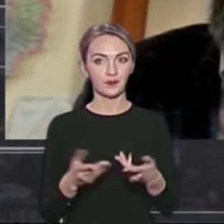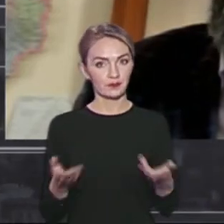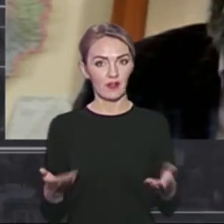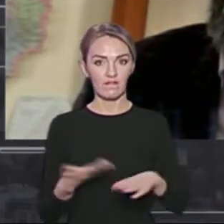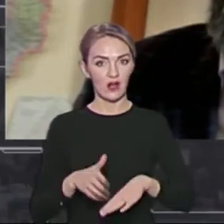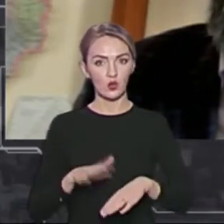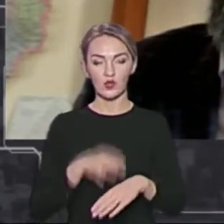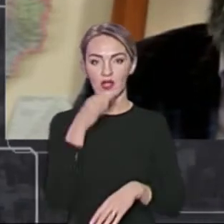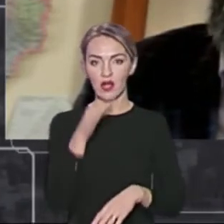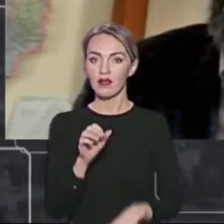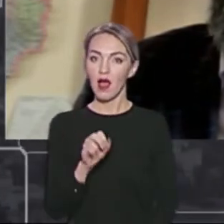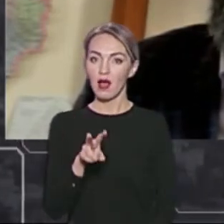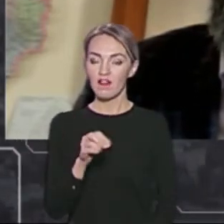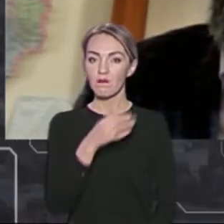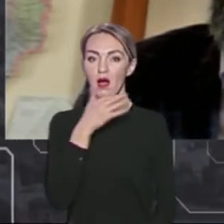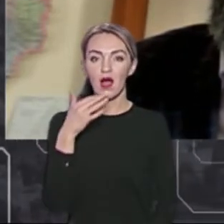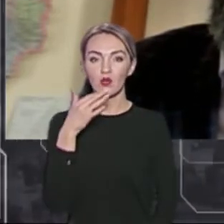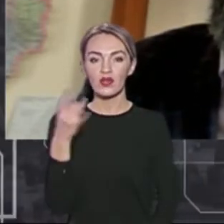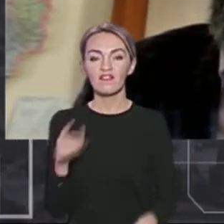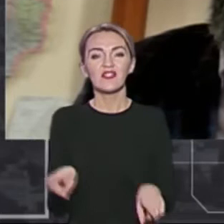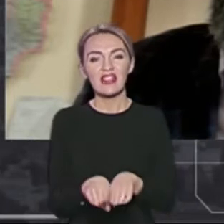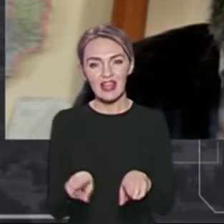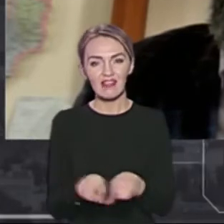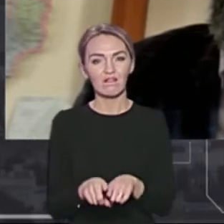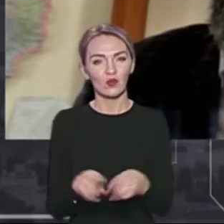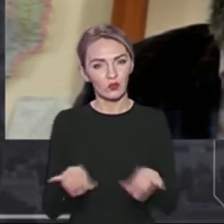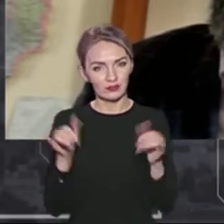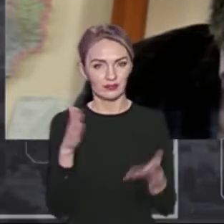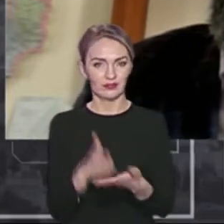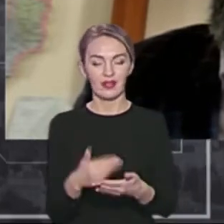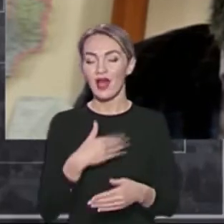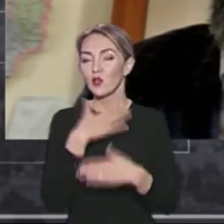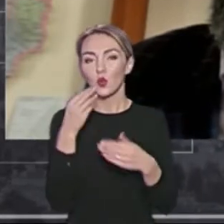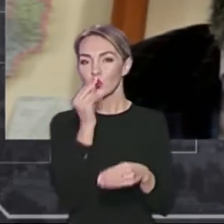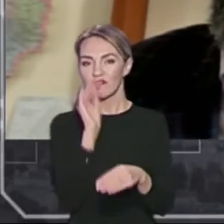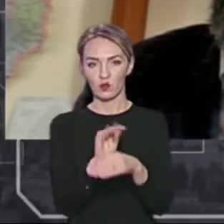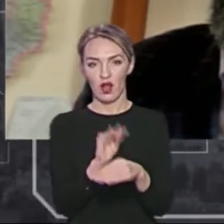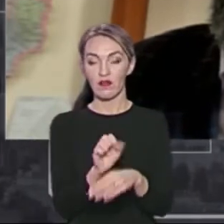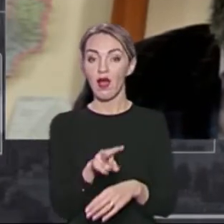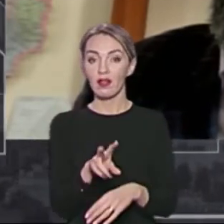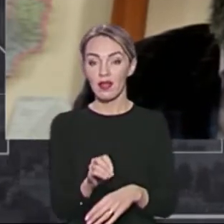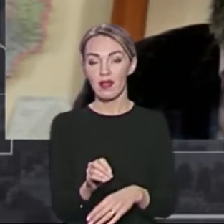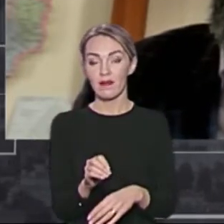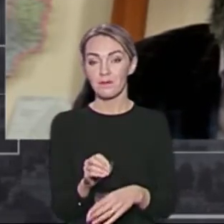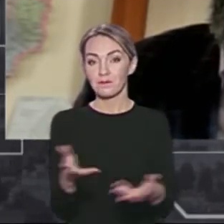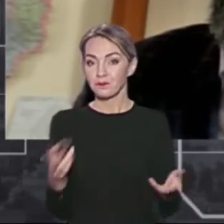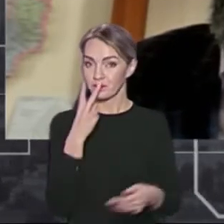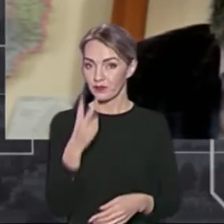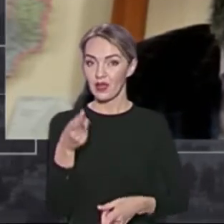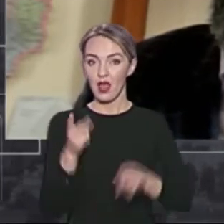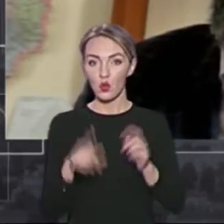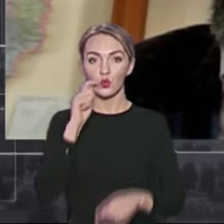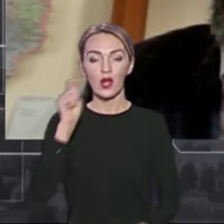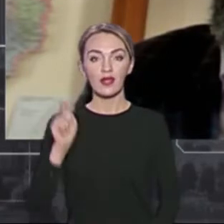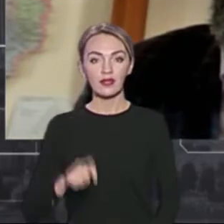важко сказати, але в багато разів більше. Тобто все рівно, ну, я не хочу вас звинувачувати, але просто визнайте, що реально